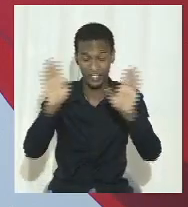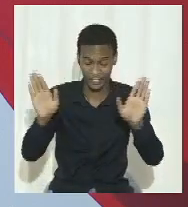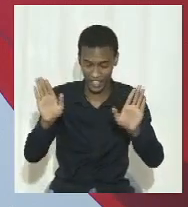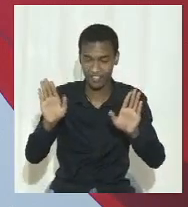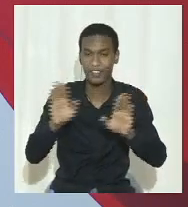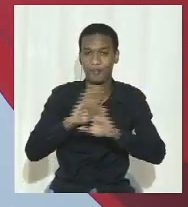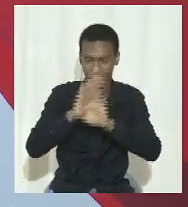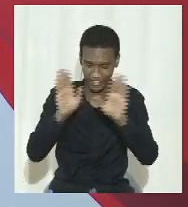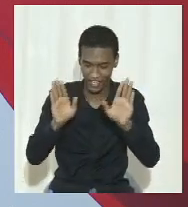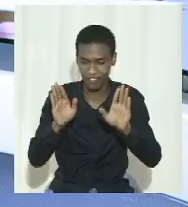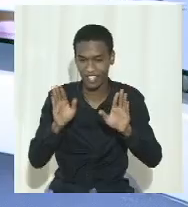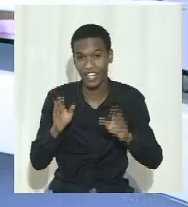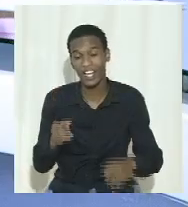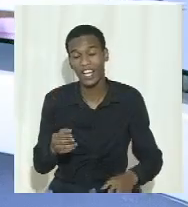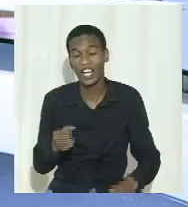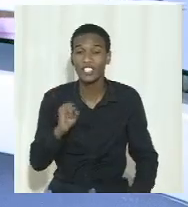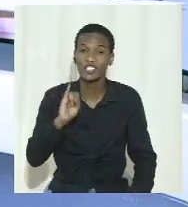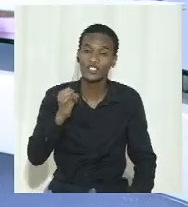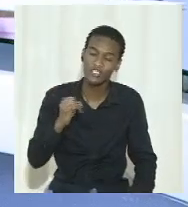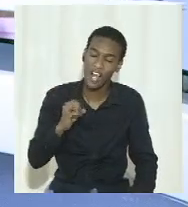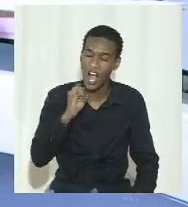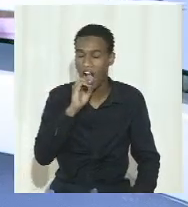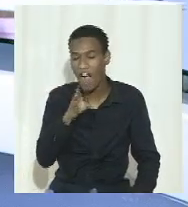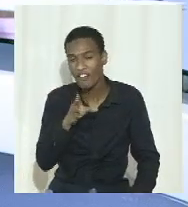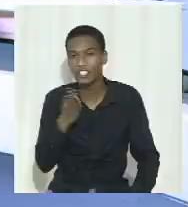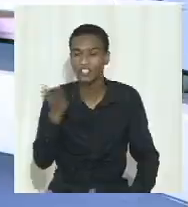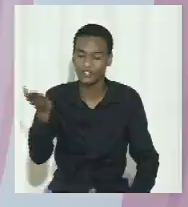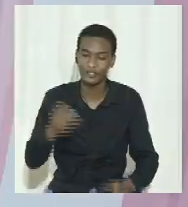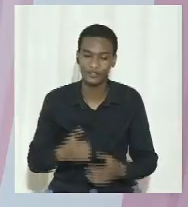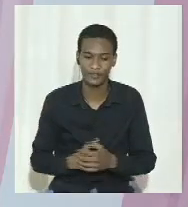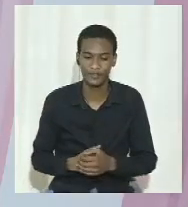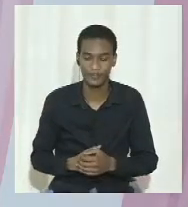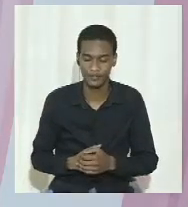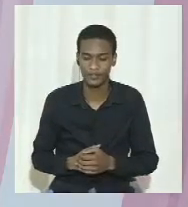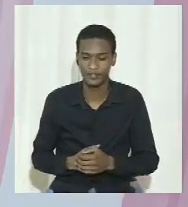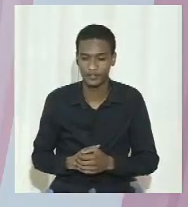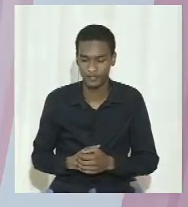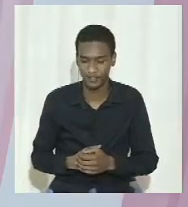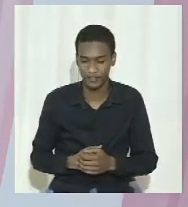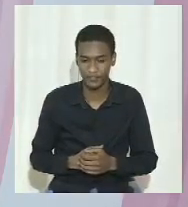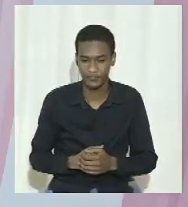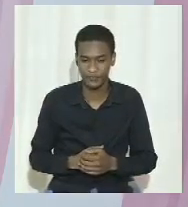doktera inona ara no afatra amitanao ia ny afatra dia hoe